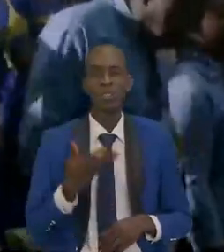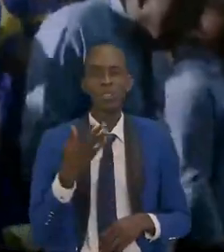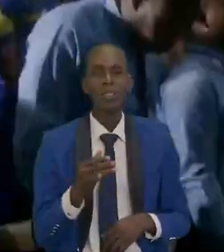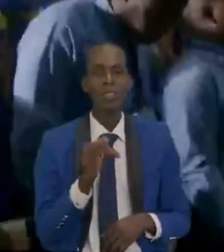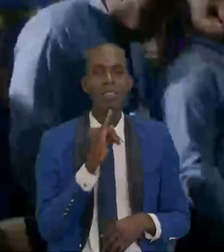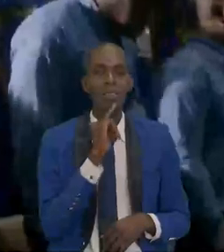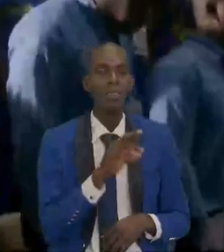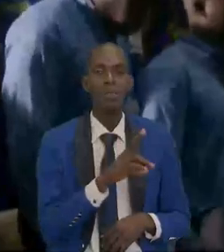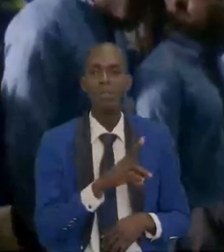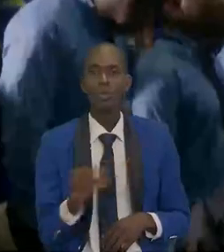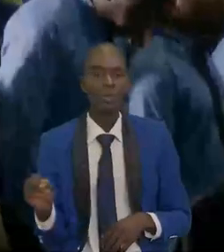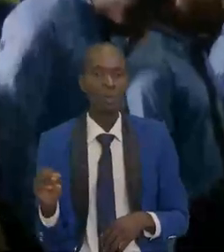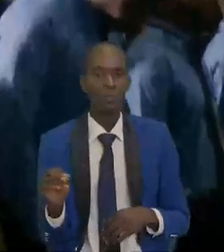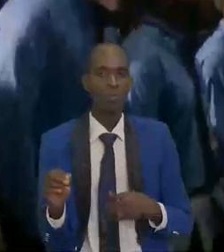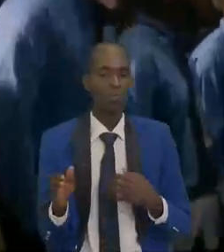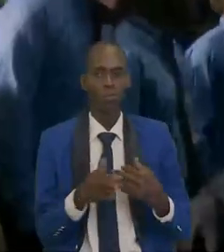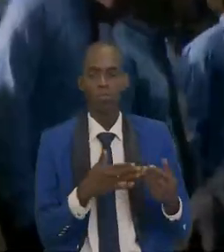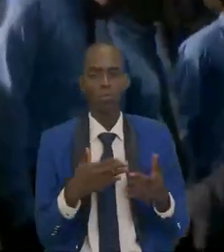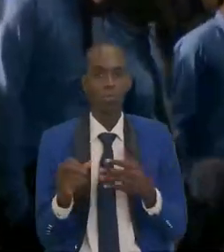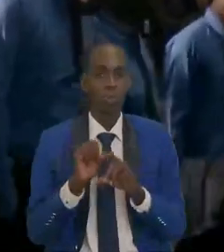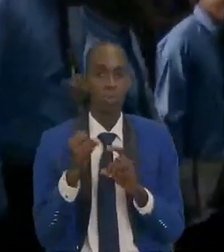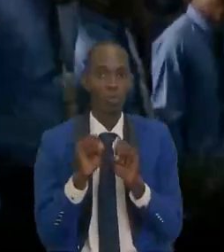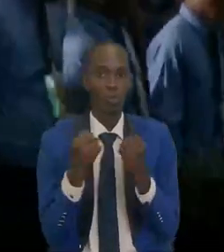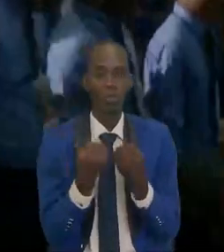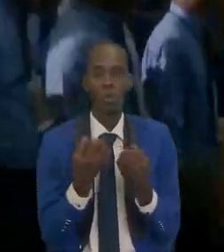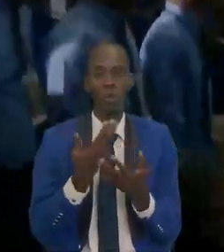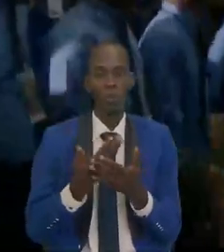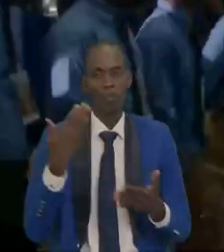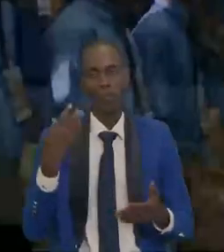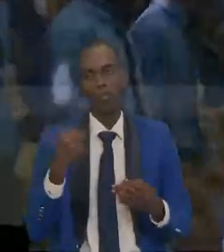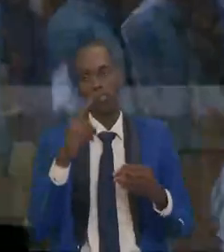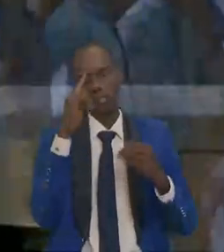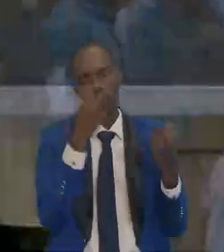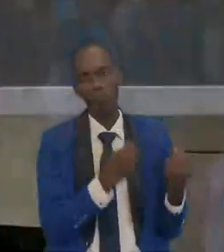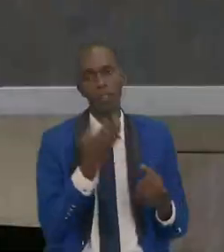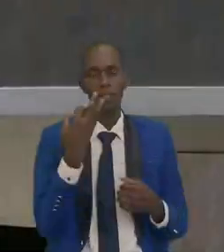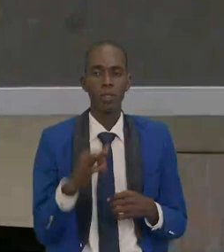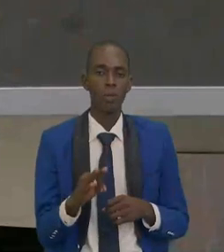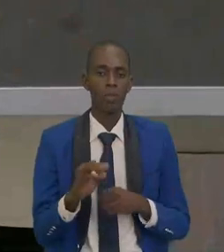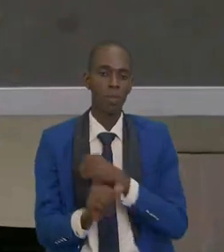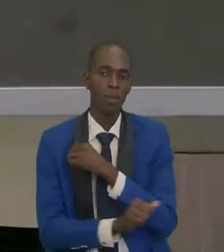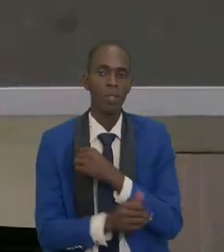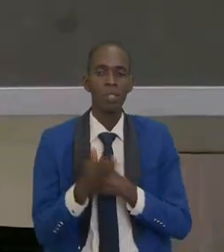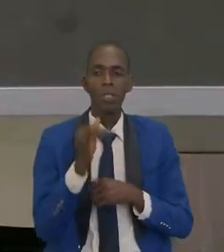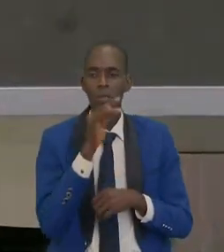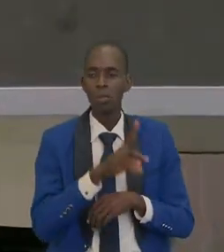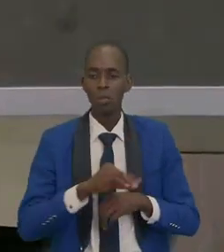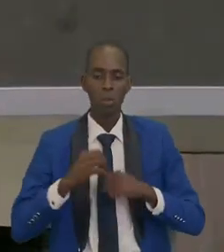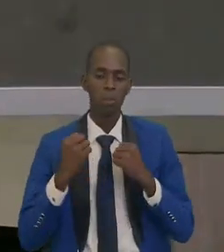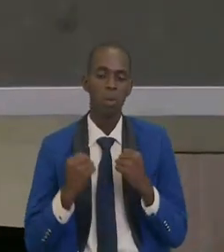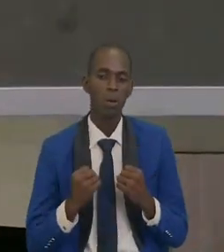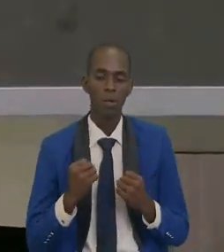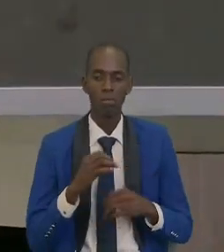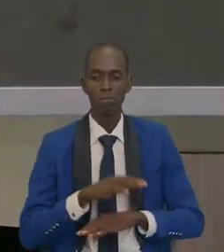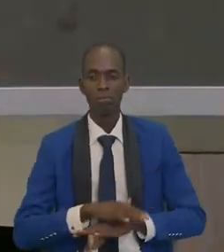et il n'y aura plus de situation désespérée devant Abraham. Il n'y a pas de situation